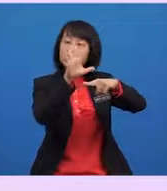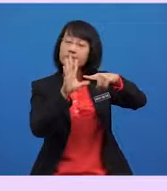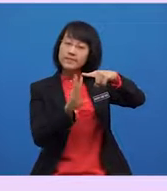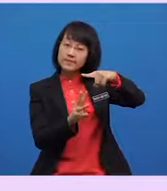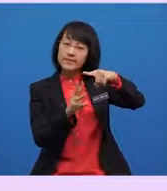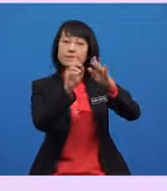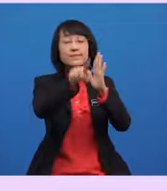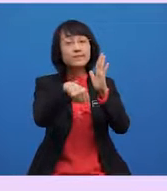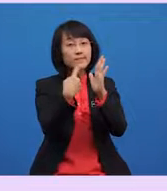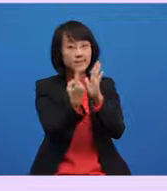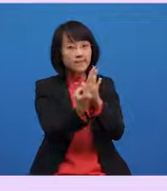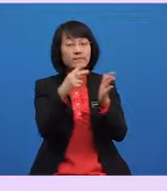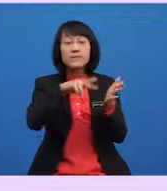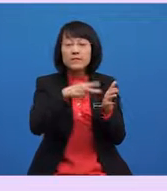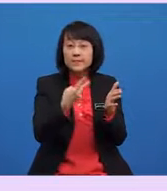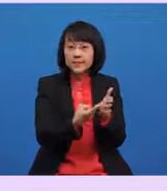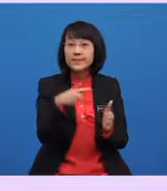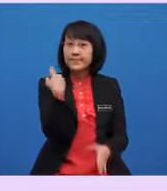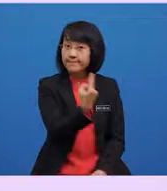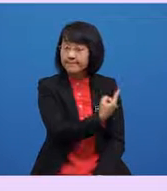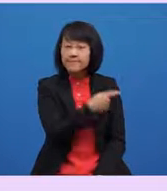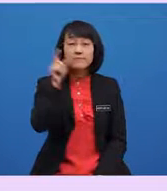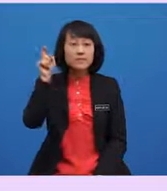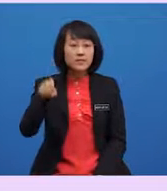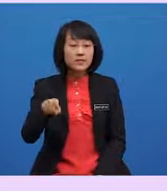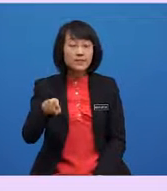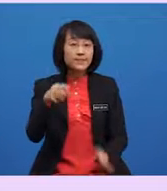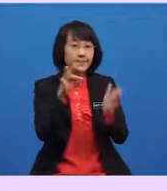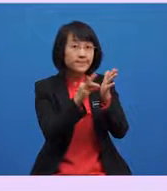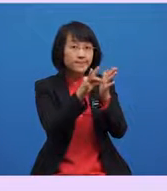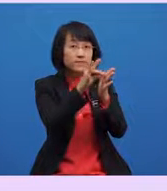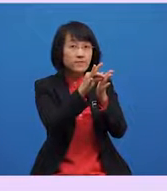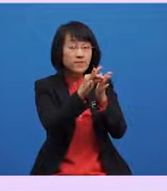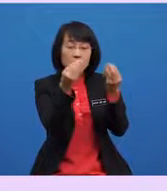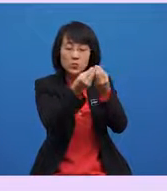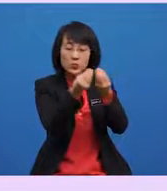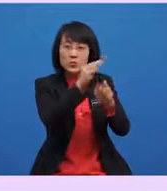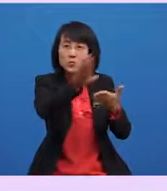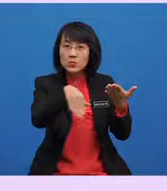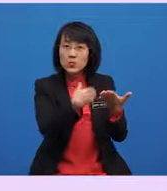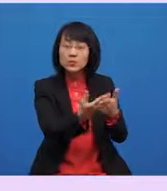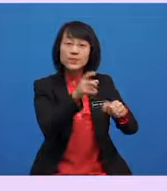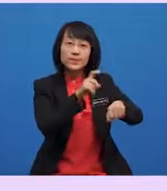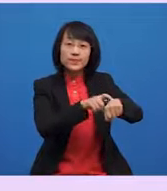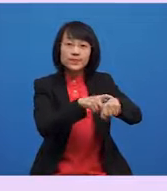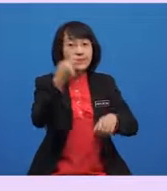5/6 jam. Bermaksud kita perlu mengira jumlah masa